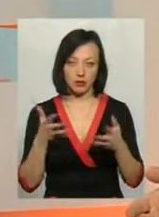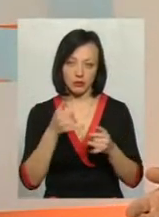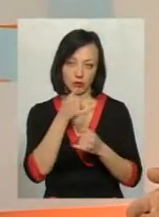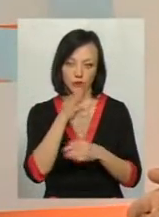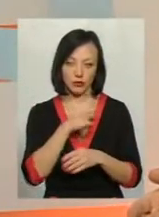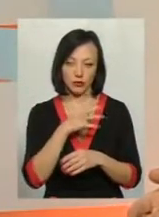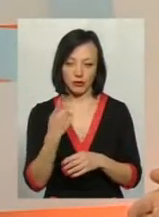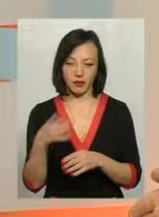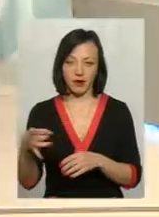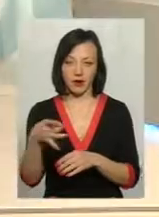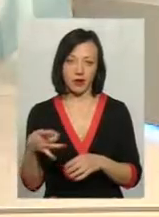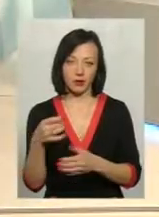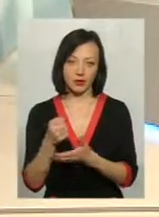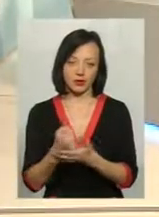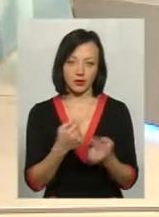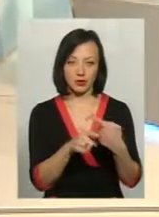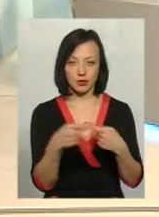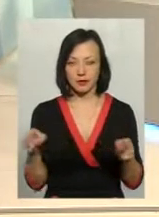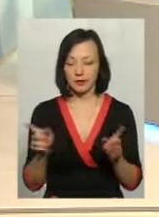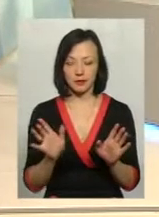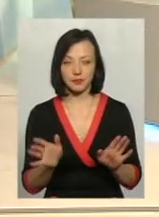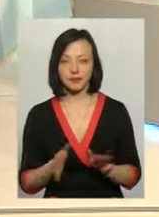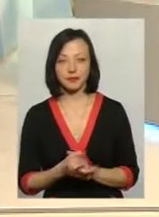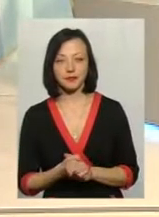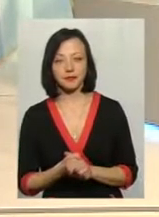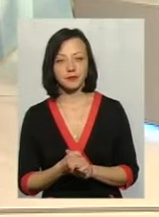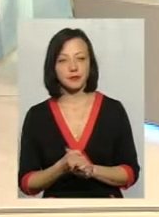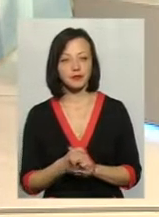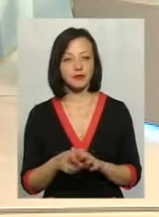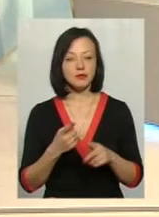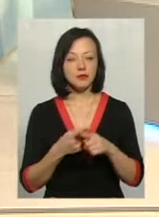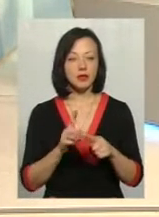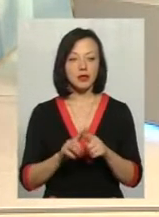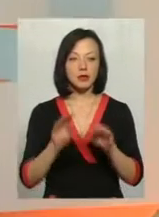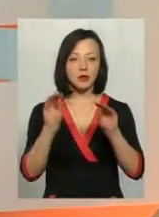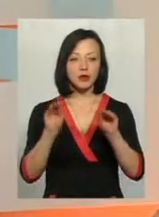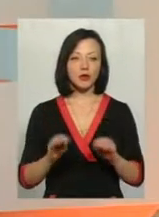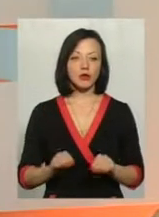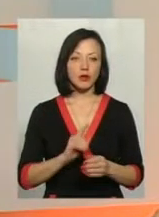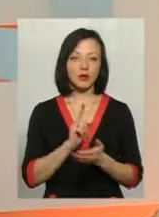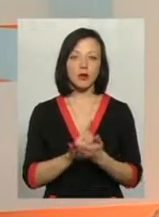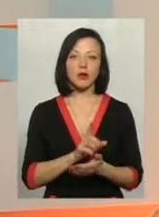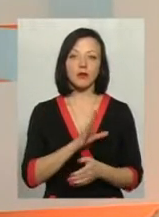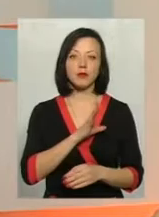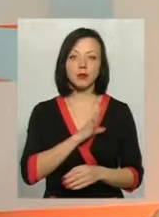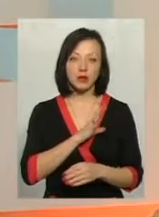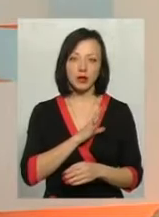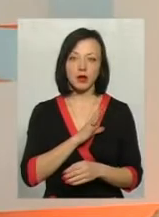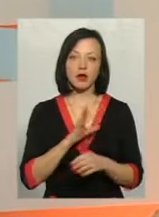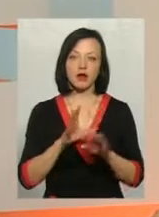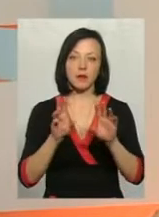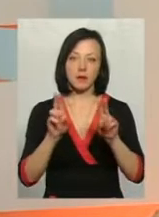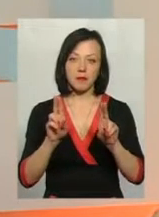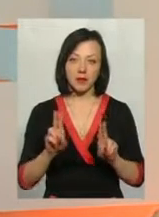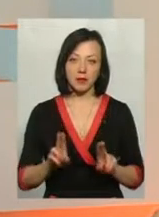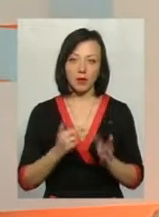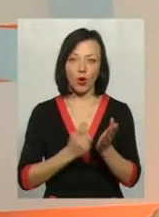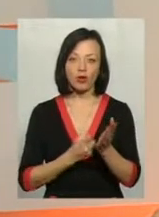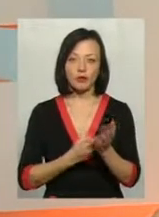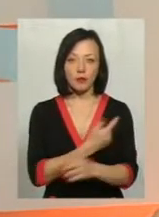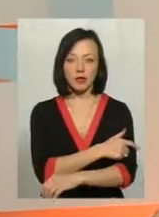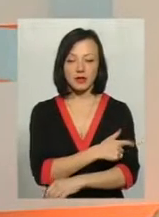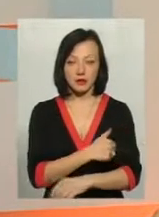одному регіоні України лікувати. І ці протоколи мають бути базуватись на принципах доказової медицини, бо в світі вже